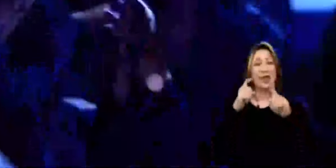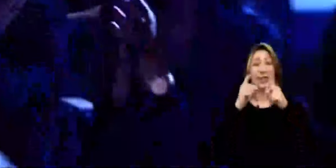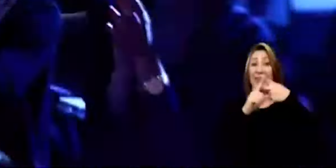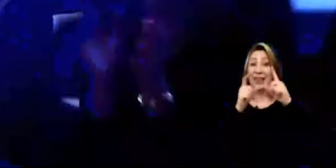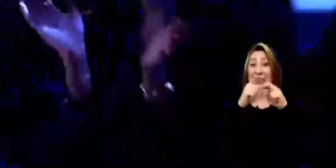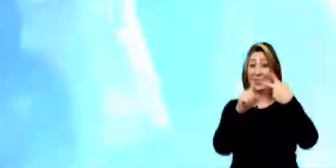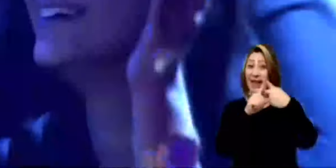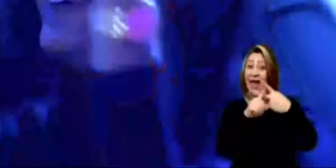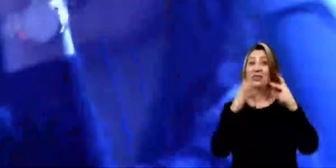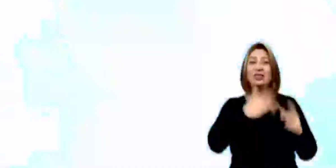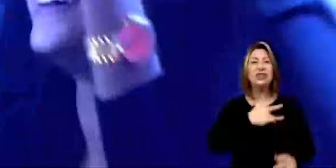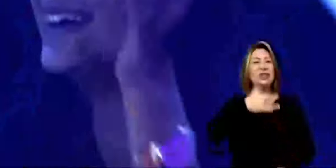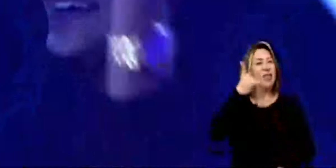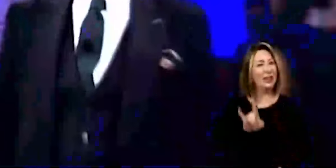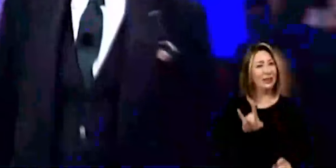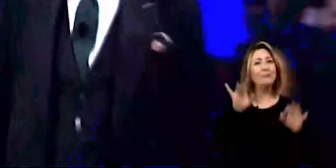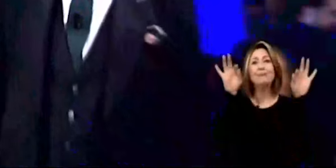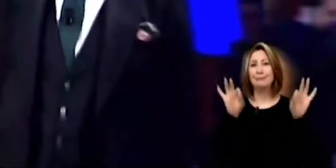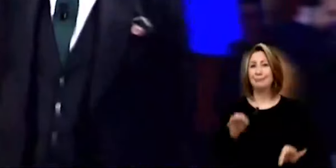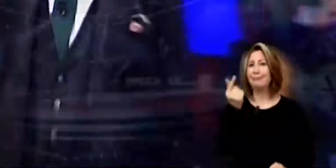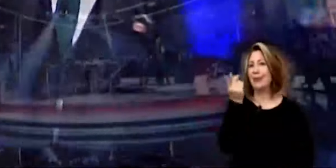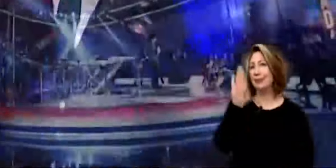Dandinista canlı yayınla birazdan.